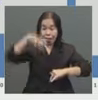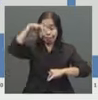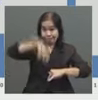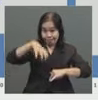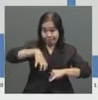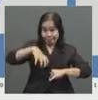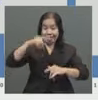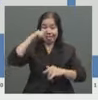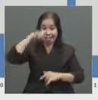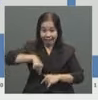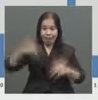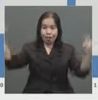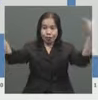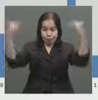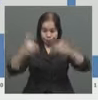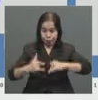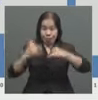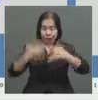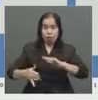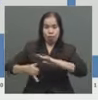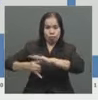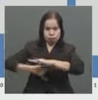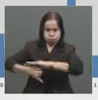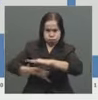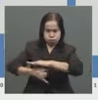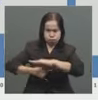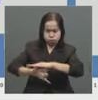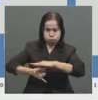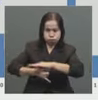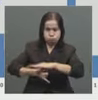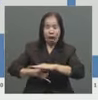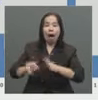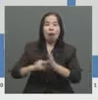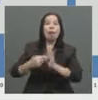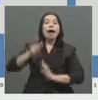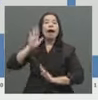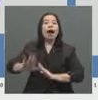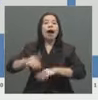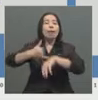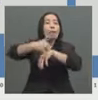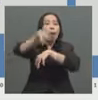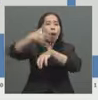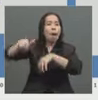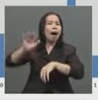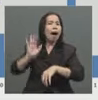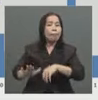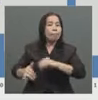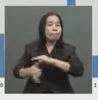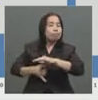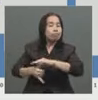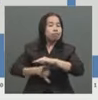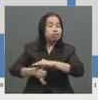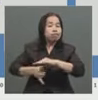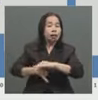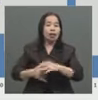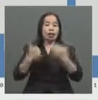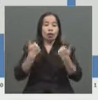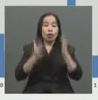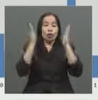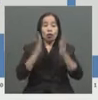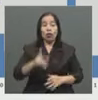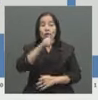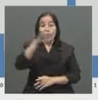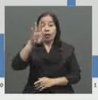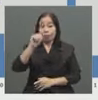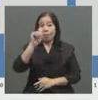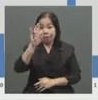หรือกลับมาในเรื่องของการห้ามพื้นที่นะครับบุคคลที่ติดเชื้อนะครับไปในพื้นที่เสี่ยงเนี่ย147รายเอามาวิ